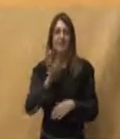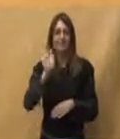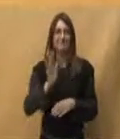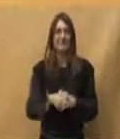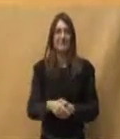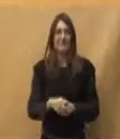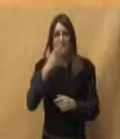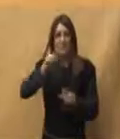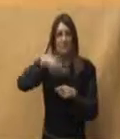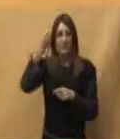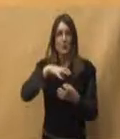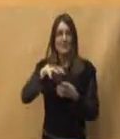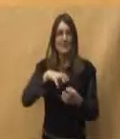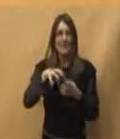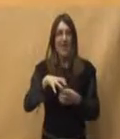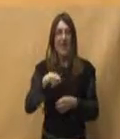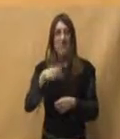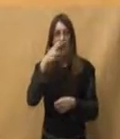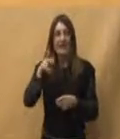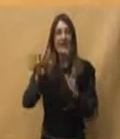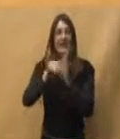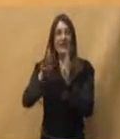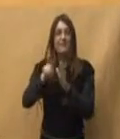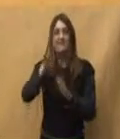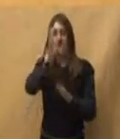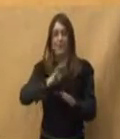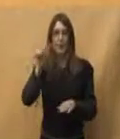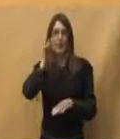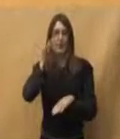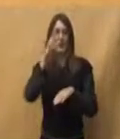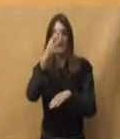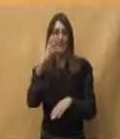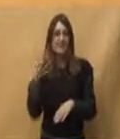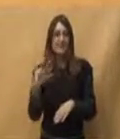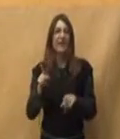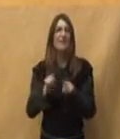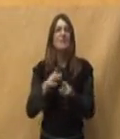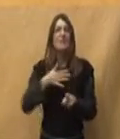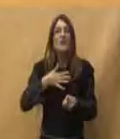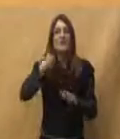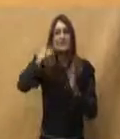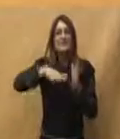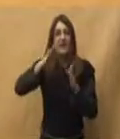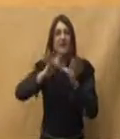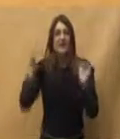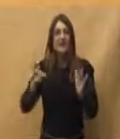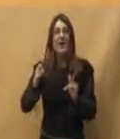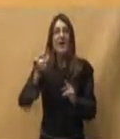svima. Vidimo se sljedeću srijedu. Ovo gledajte u ponedjeljak u 13.45 i na našim stranicama.